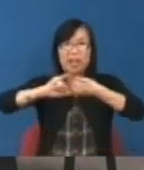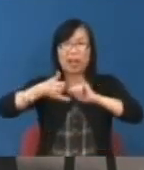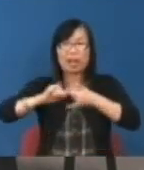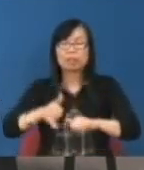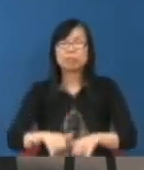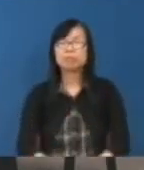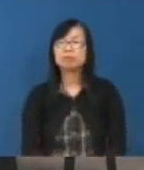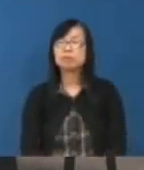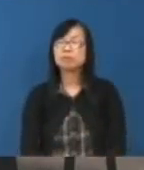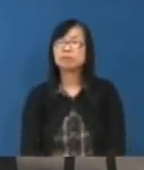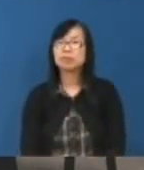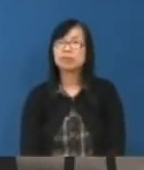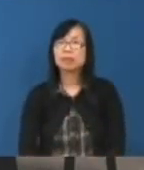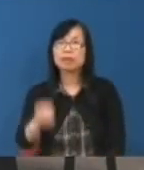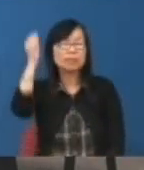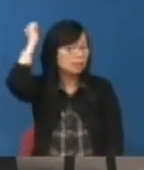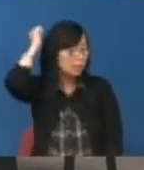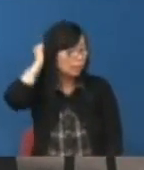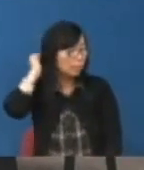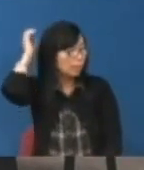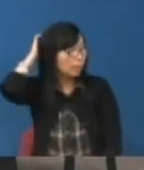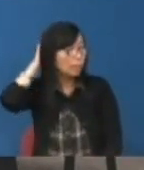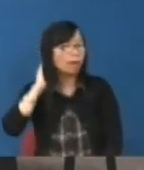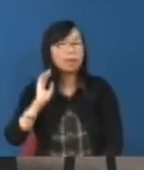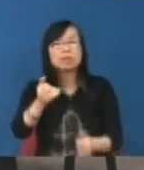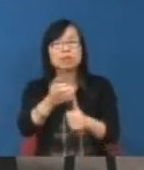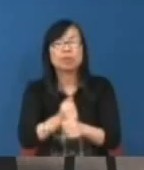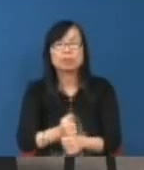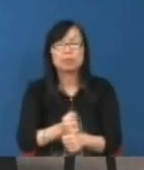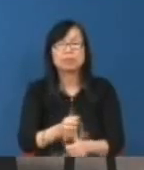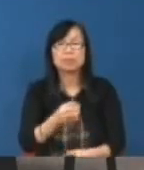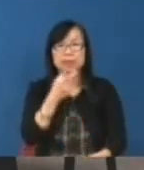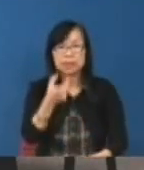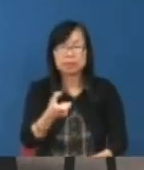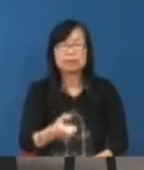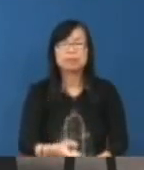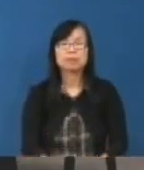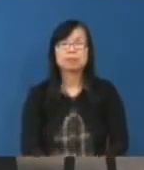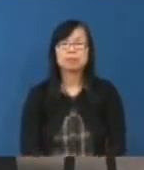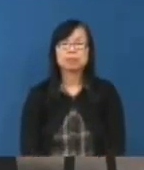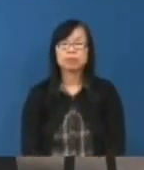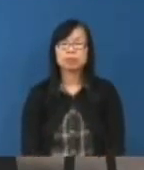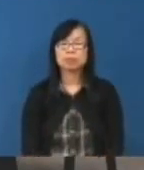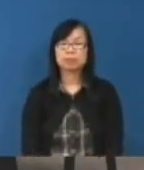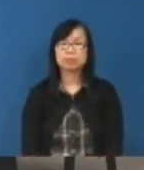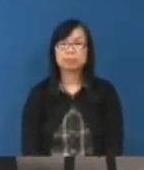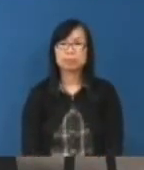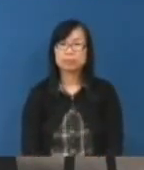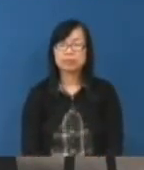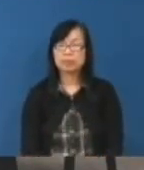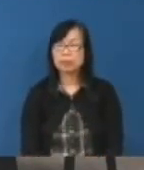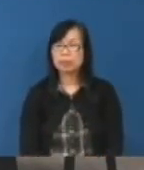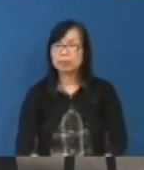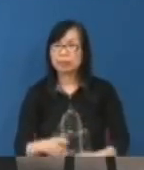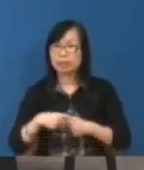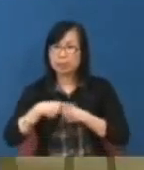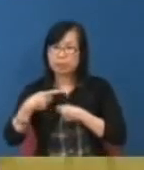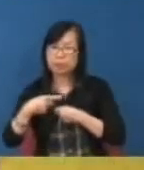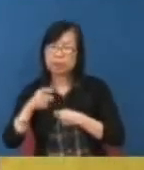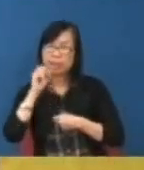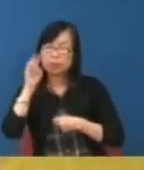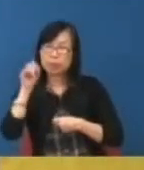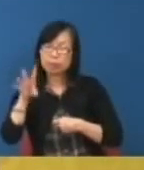就覺得啲婆婆去執佢啲廢紙，係搶嗰啲下欄，係咪都有噶？ 咁呢個史其一啦。我諗另一樣嘢，你